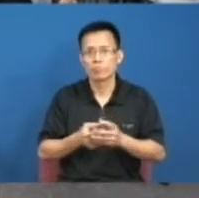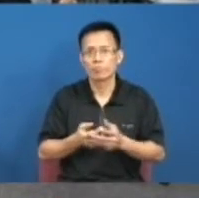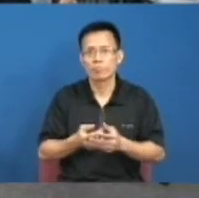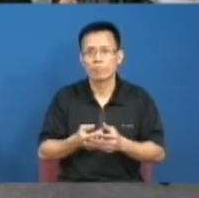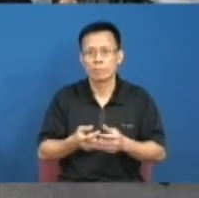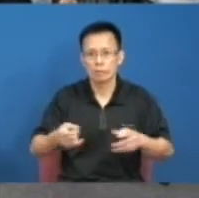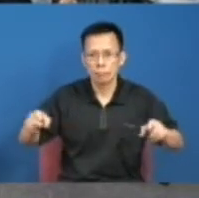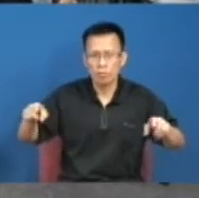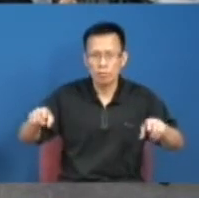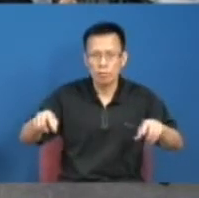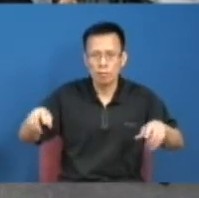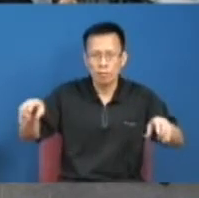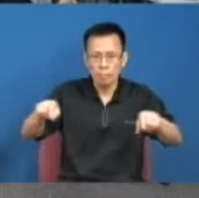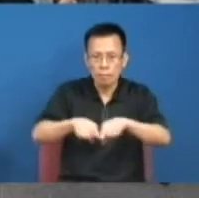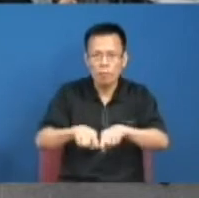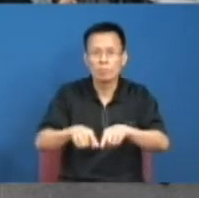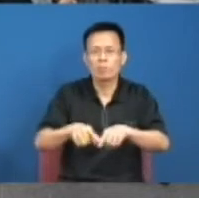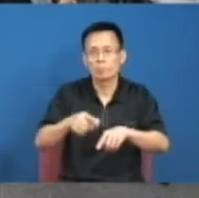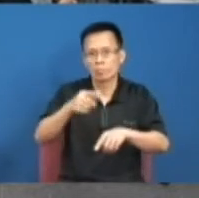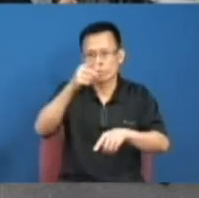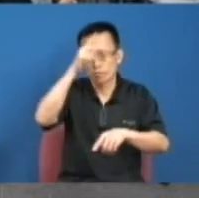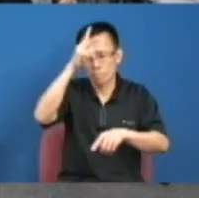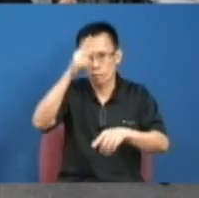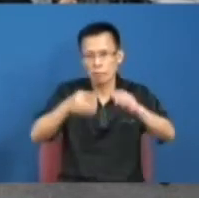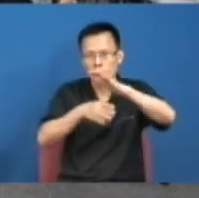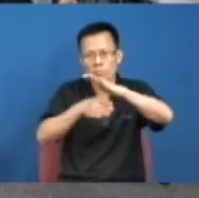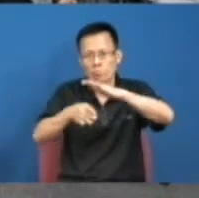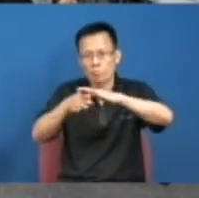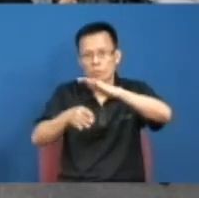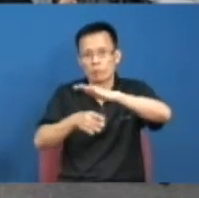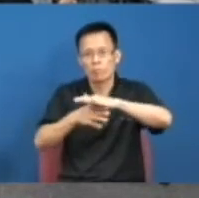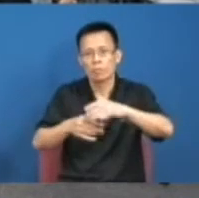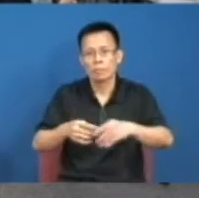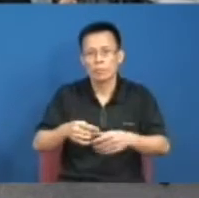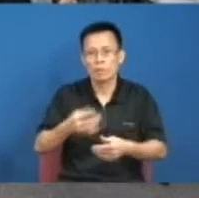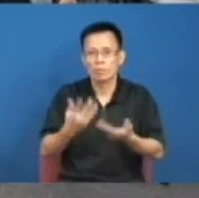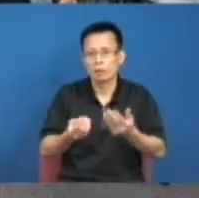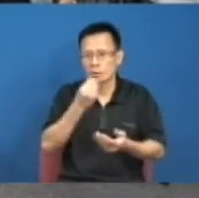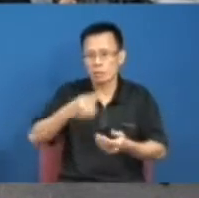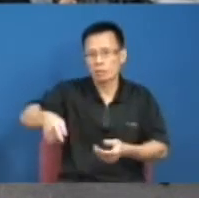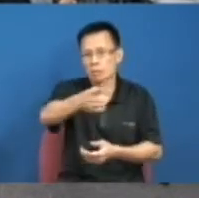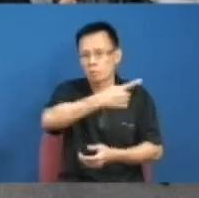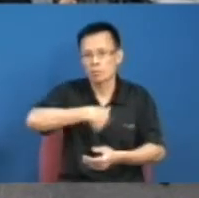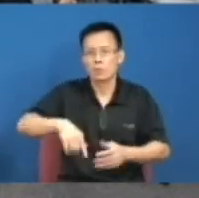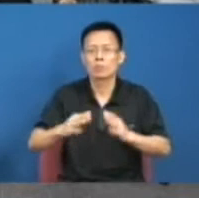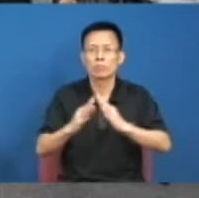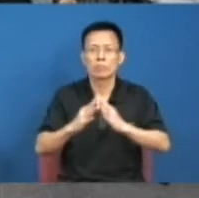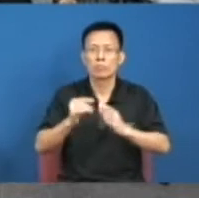個 action 噶嘛，包括有屋宇署同埋水務署嘅驗收噶嘛。 食環署都有。 食環署係啦，係啦，係啦，食環署